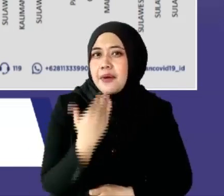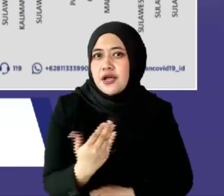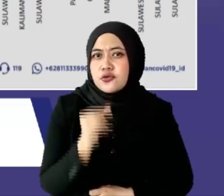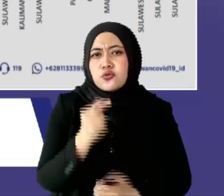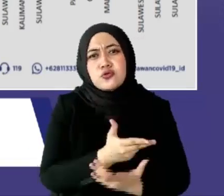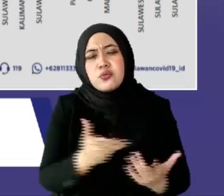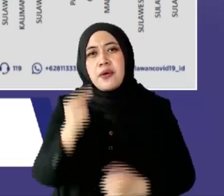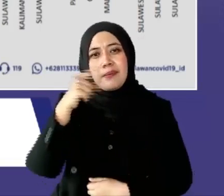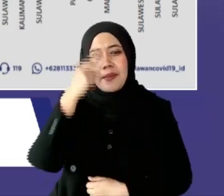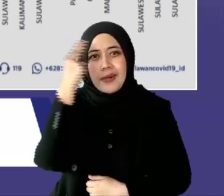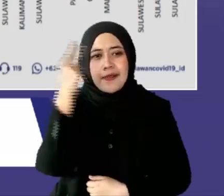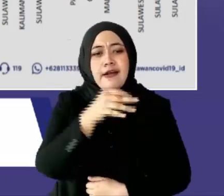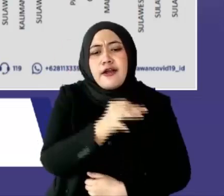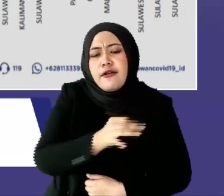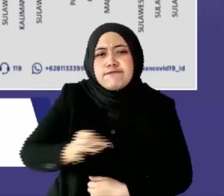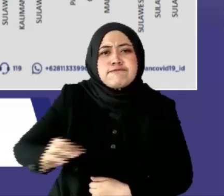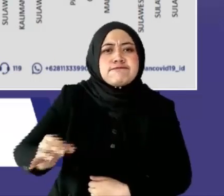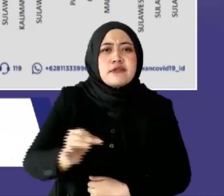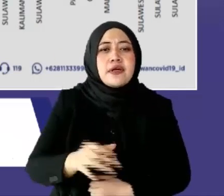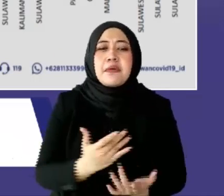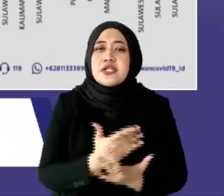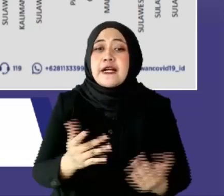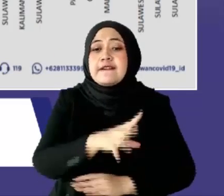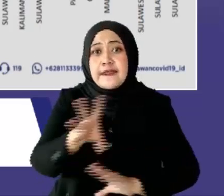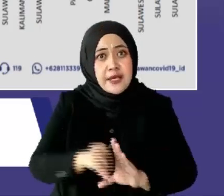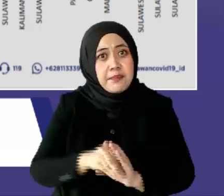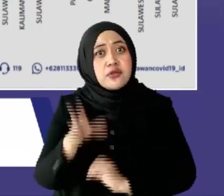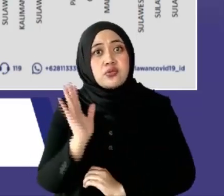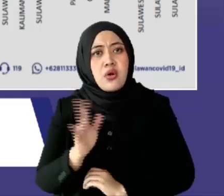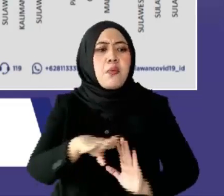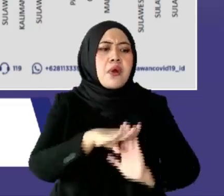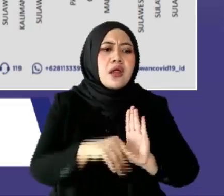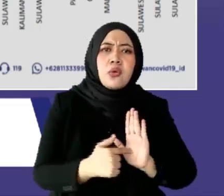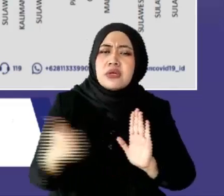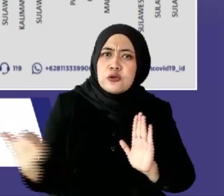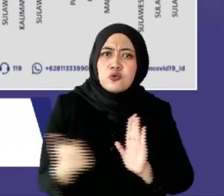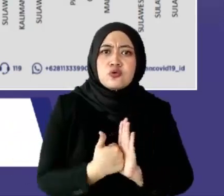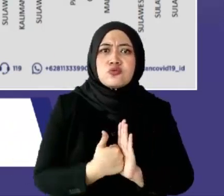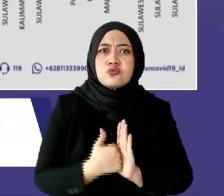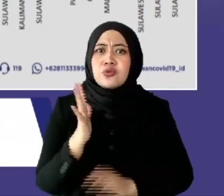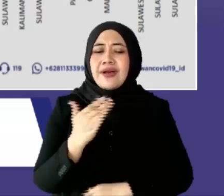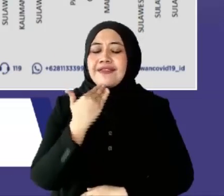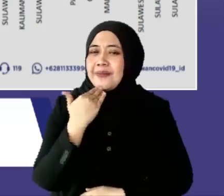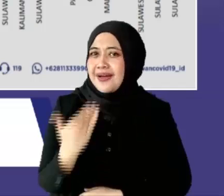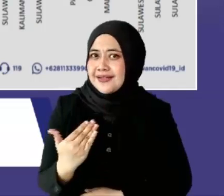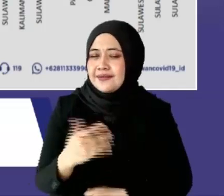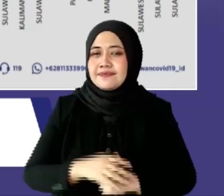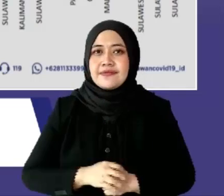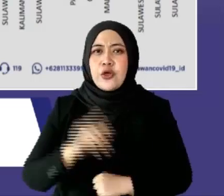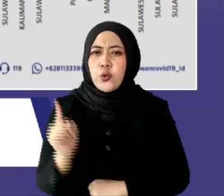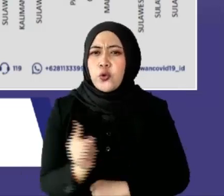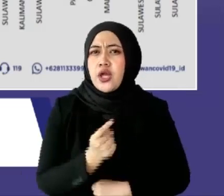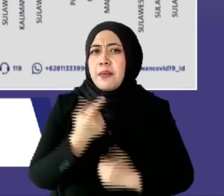kepada seluruh pemerintah daerah dan masyarakat yang sudah mematuhi kebijakan dan peraturan yang dibuat, utamanya terkait